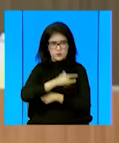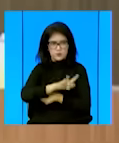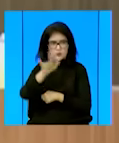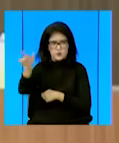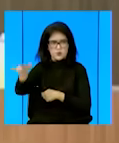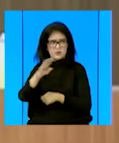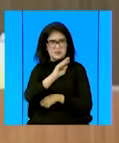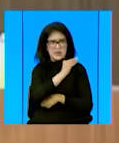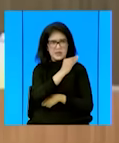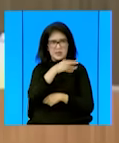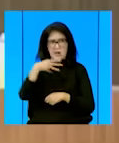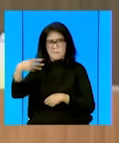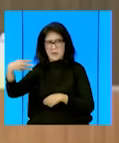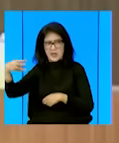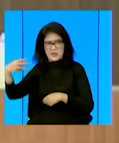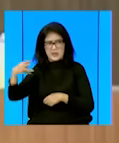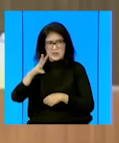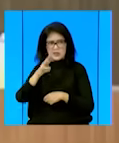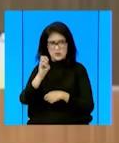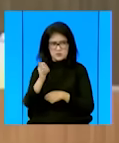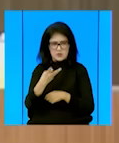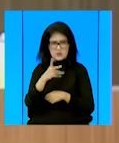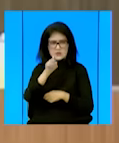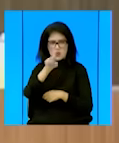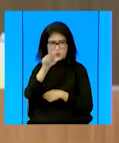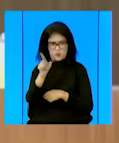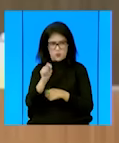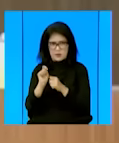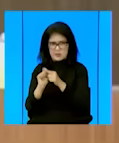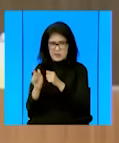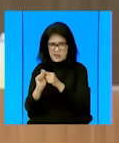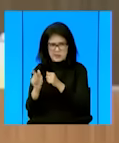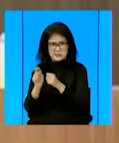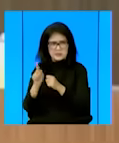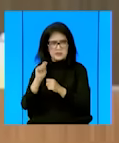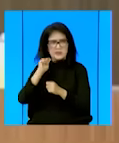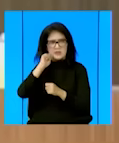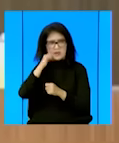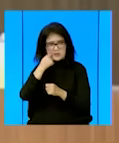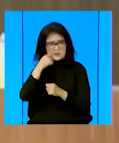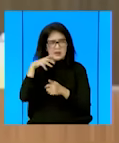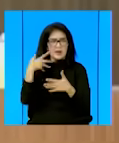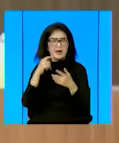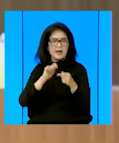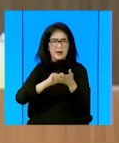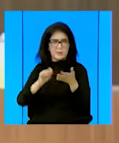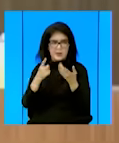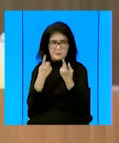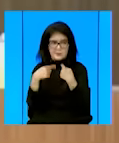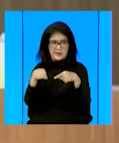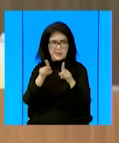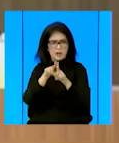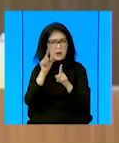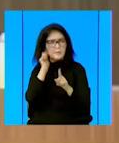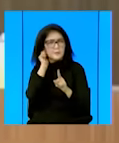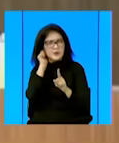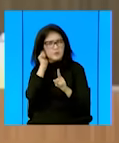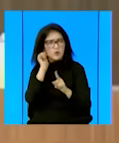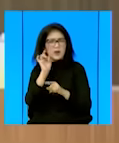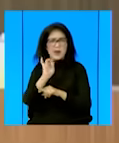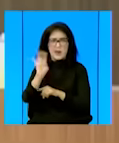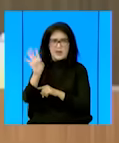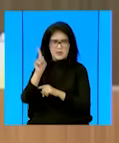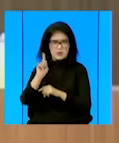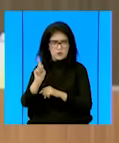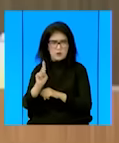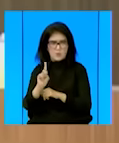bulan. Tiga, memberikan perlindungan dan menjaga nama baik pengadu seumur hidup. Empat, tidak menikah atau kawin dengan perempuan siapapun terhitung sejak surat